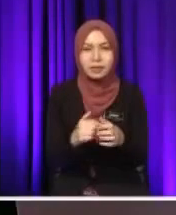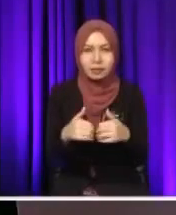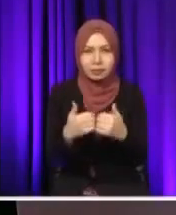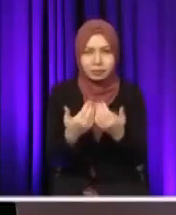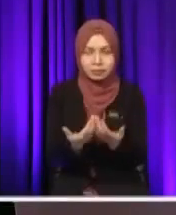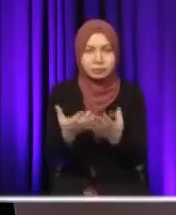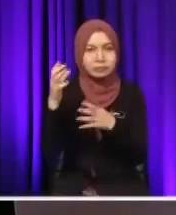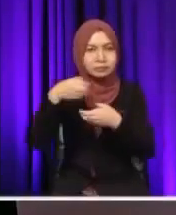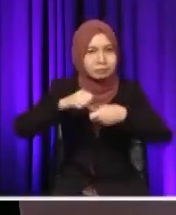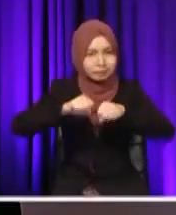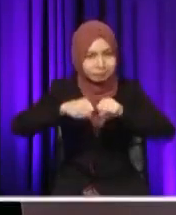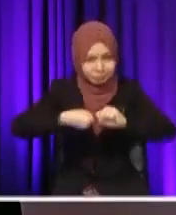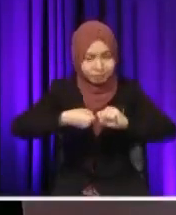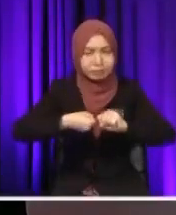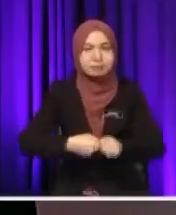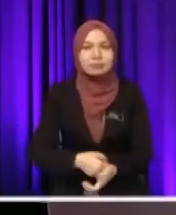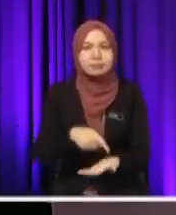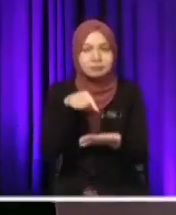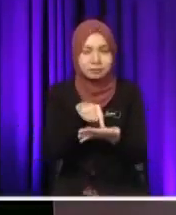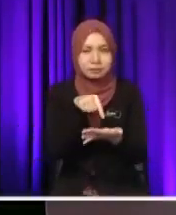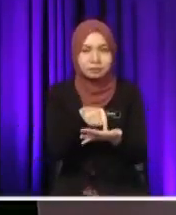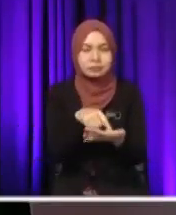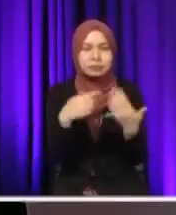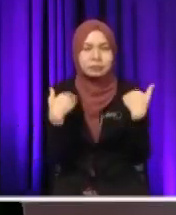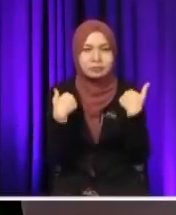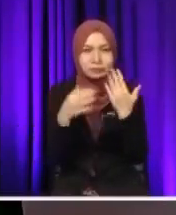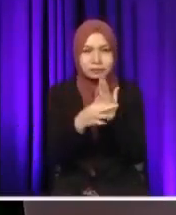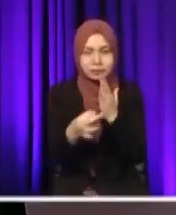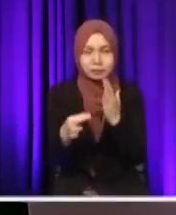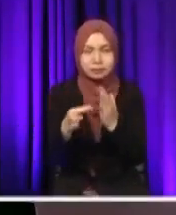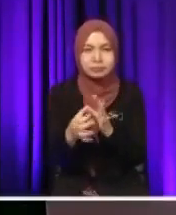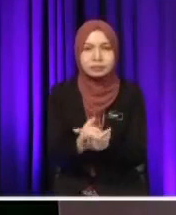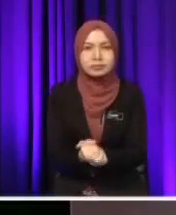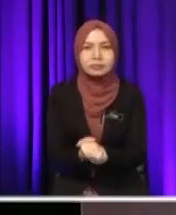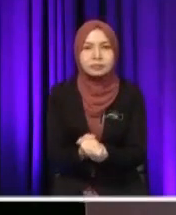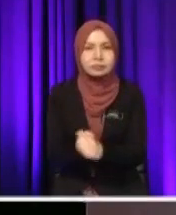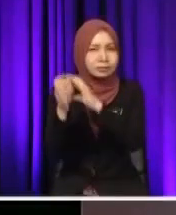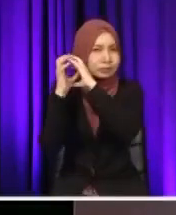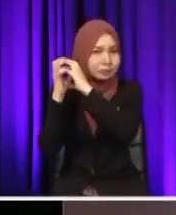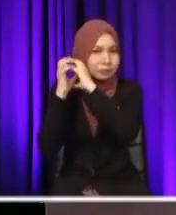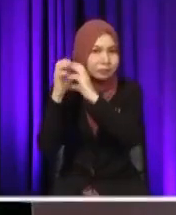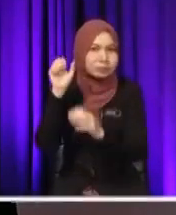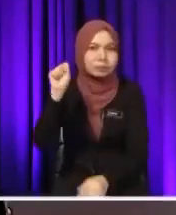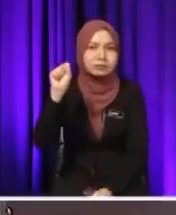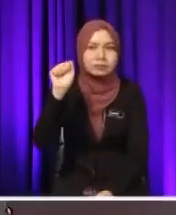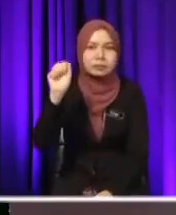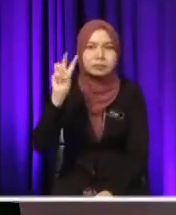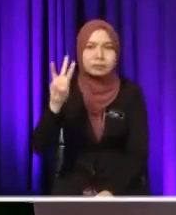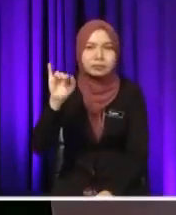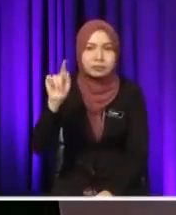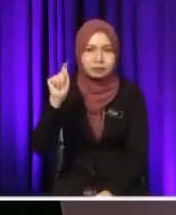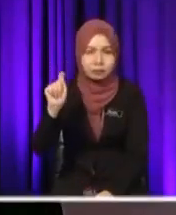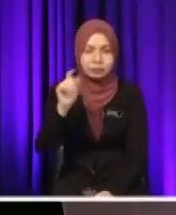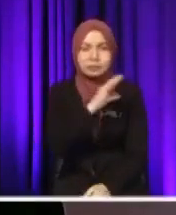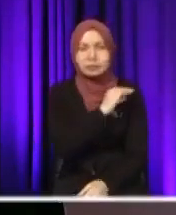komposisi minyak sawit dengan minyak sayuran. Sebab kita tahu bahawa adakah minyak sawit dengan minyak sayuran ini yang mana yang